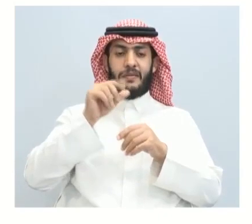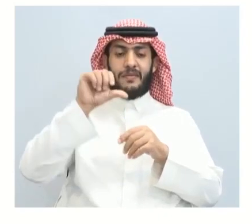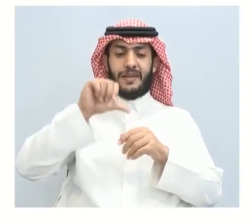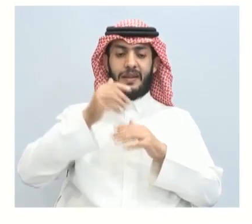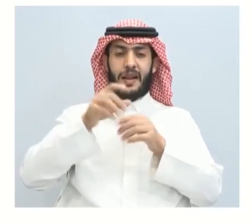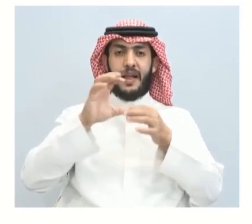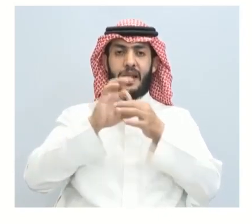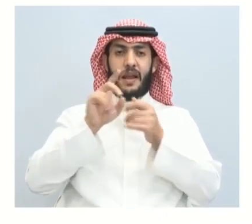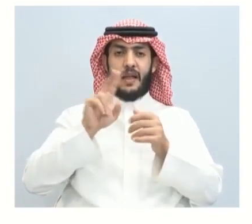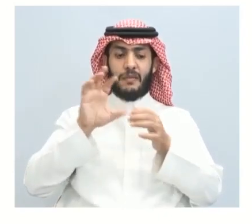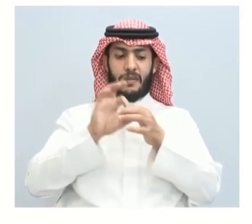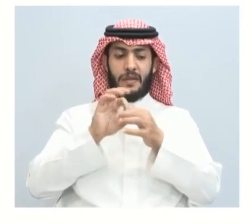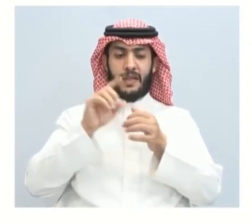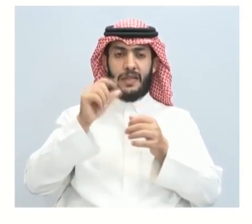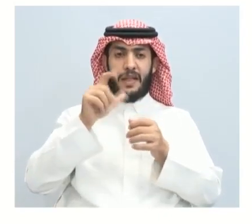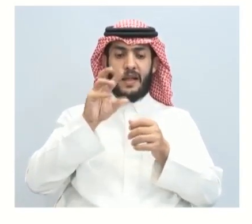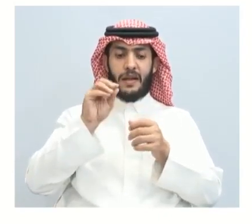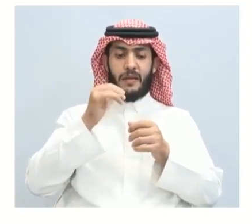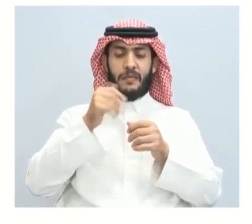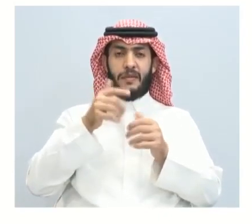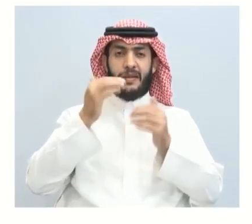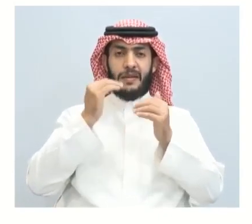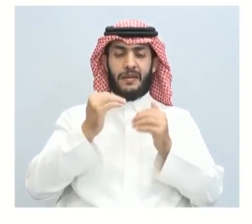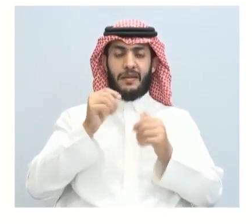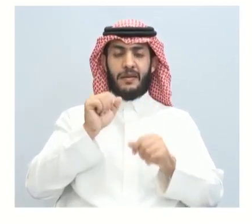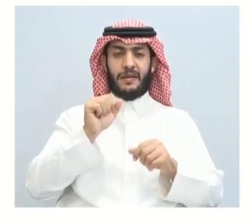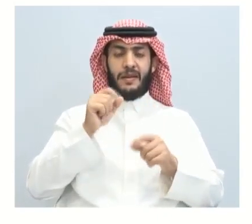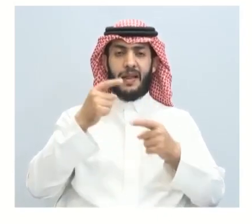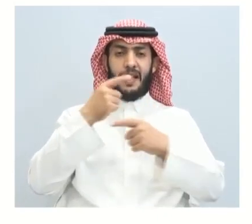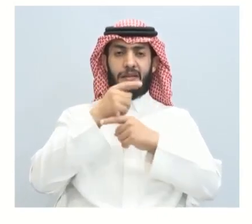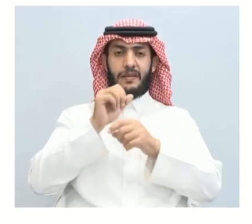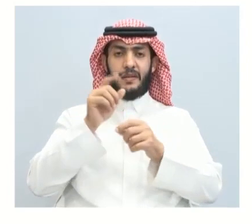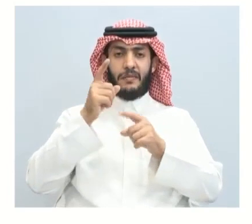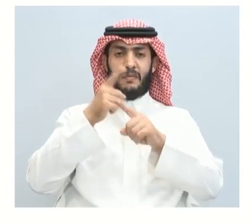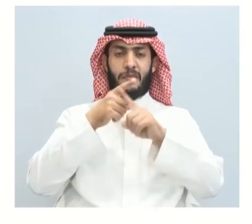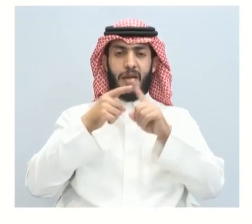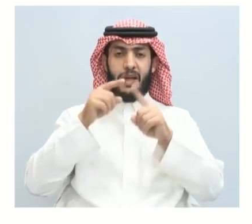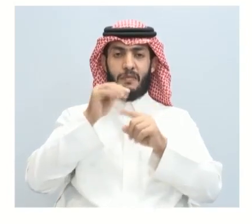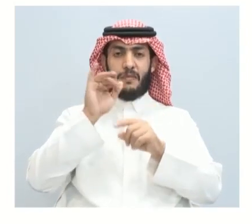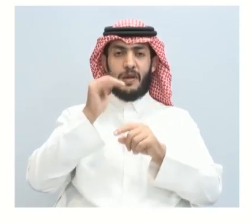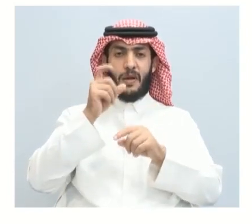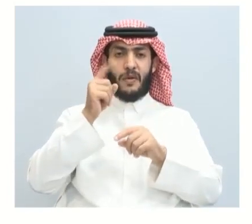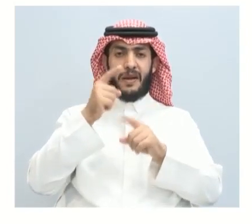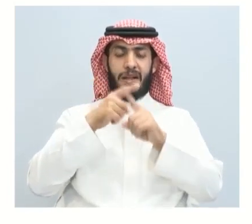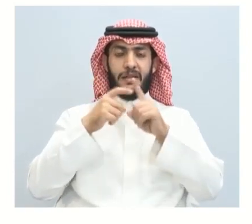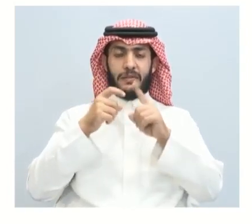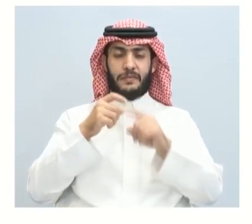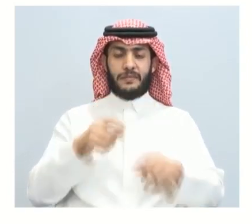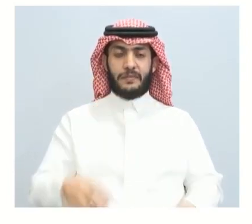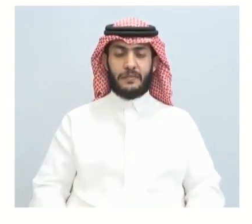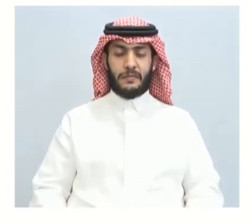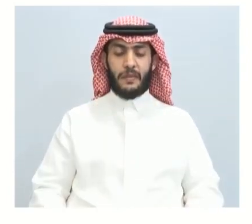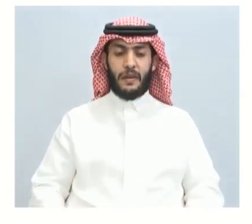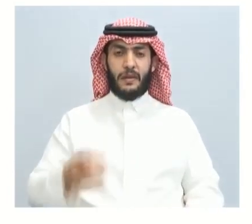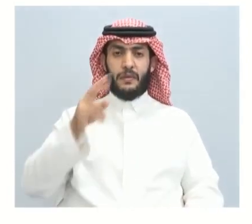العلاقه هنا لا تمثل داله فلذلك يكون اهتمامنا اقل في الانعكاس حول محور اكس وانما سنركز على التماثل حول